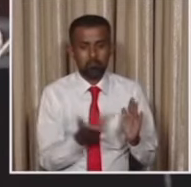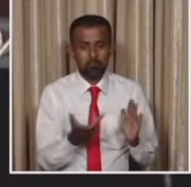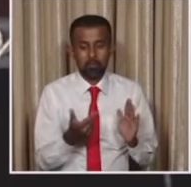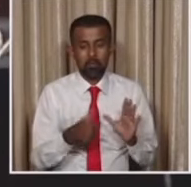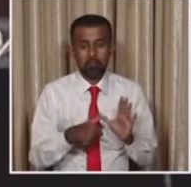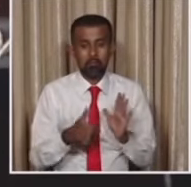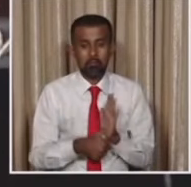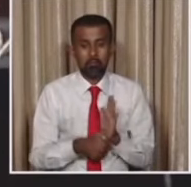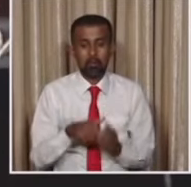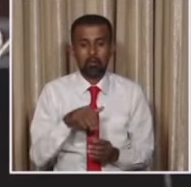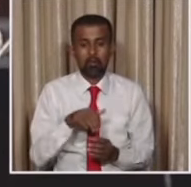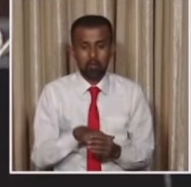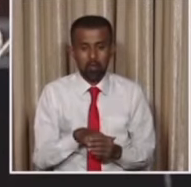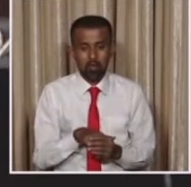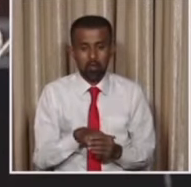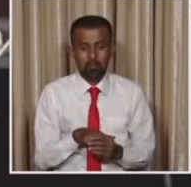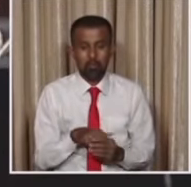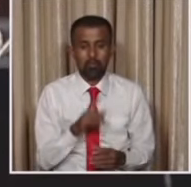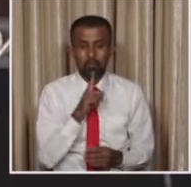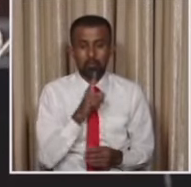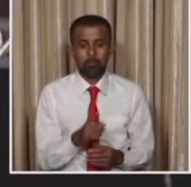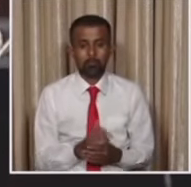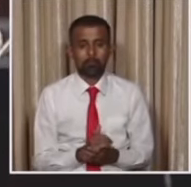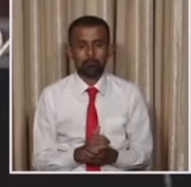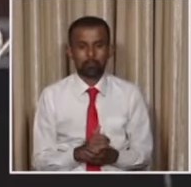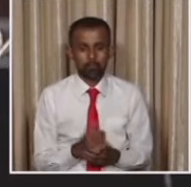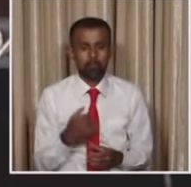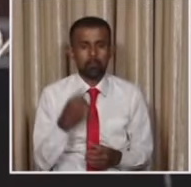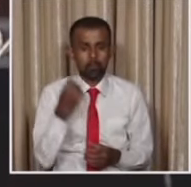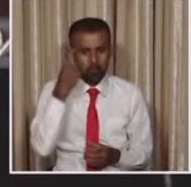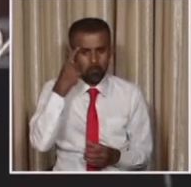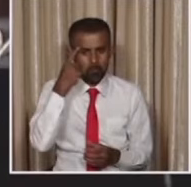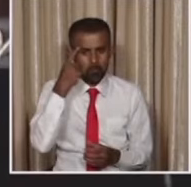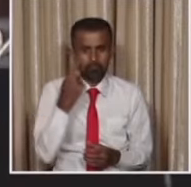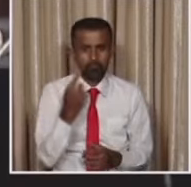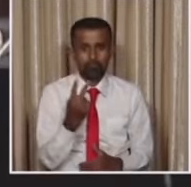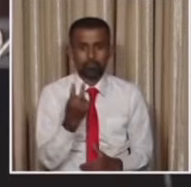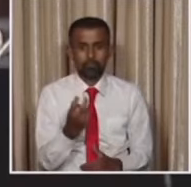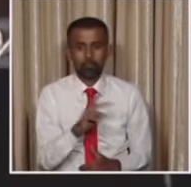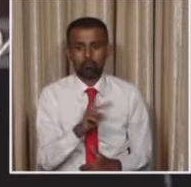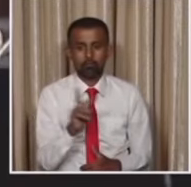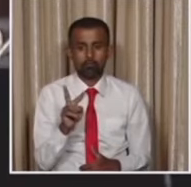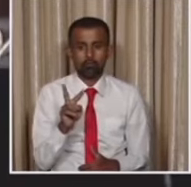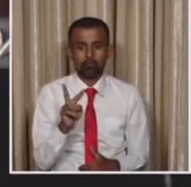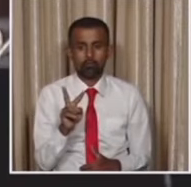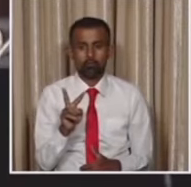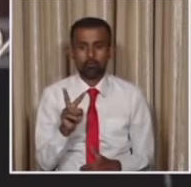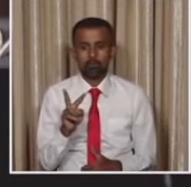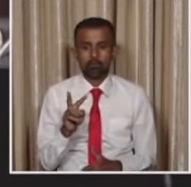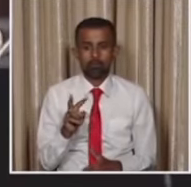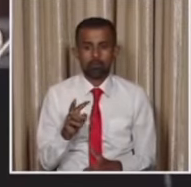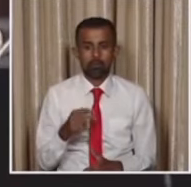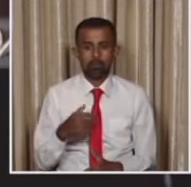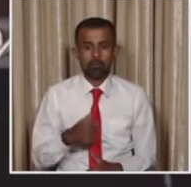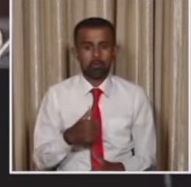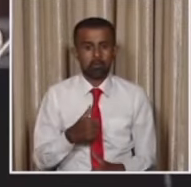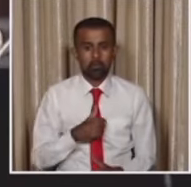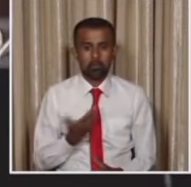නිර්මාණය වෙලා තිබෙනවා කියන එක අපි දකිනවා. අපිට මතකයි 2022දී අපේ බලවත් විරෝධය